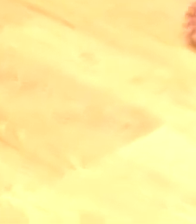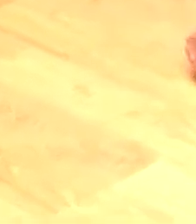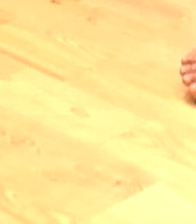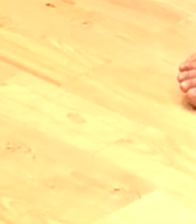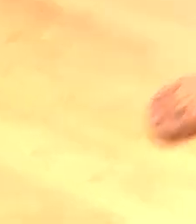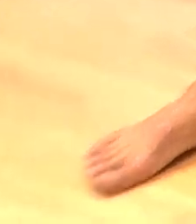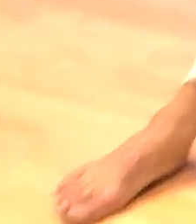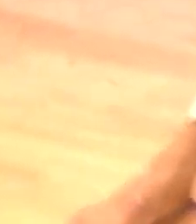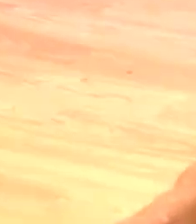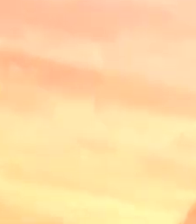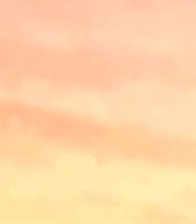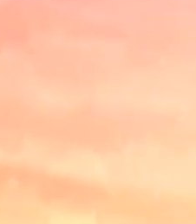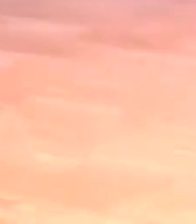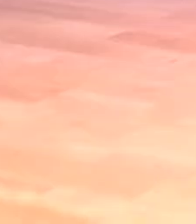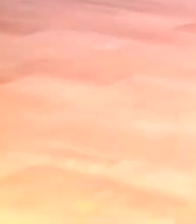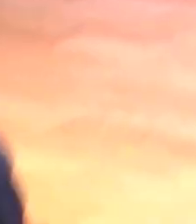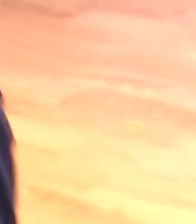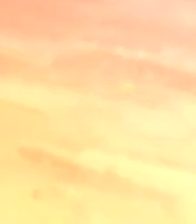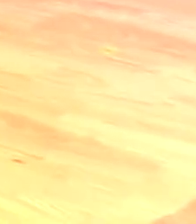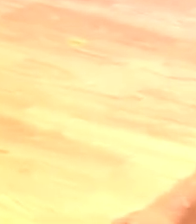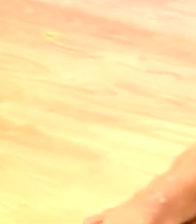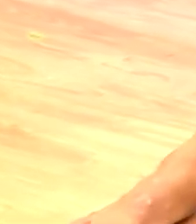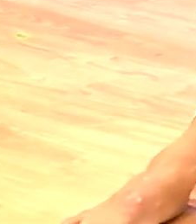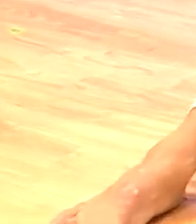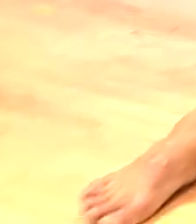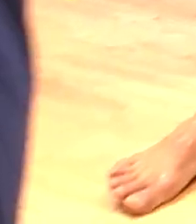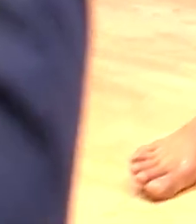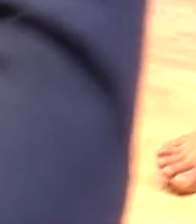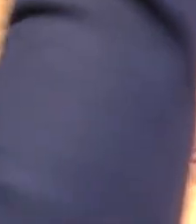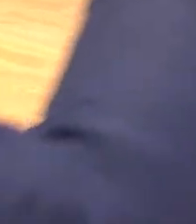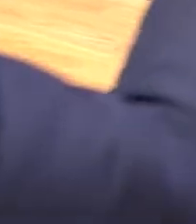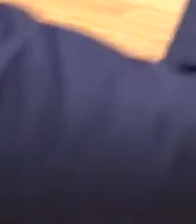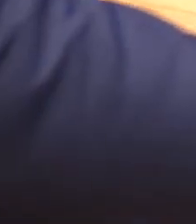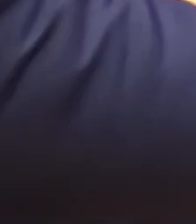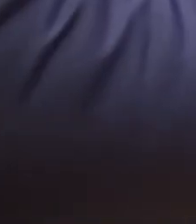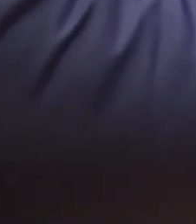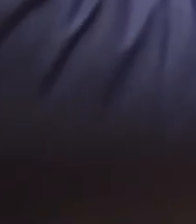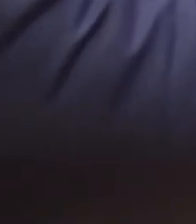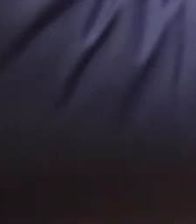入りください夜会よしなさや子ですはい